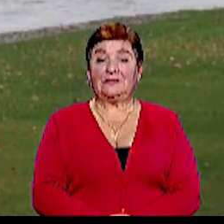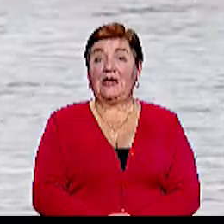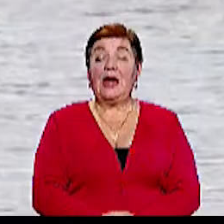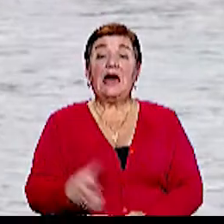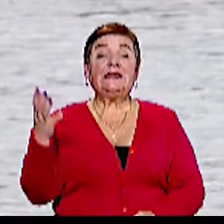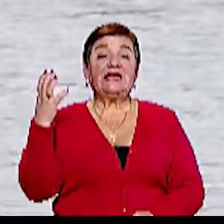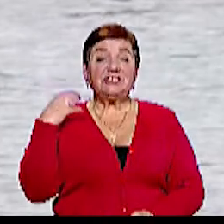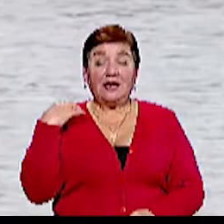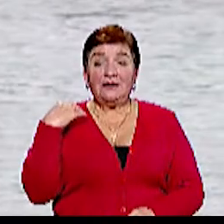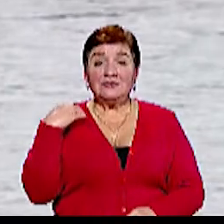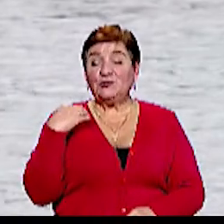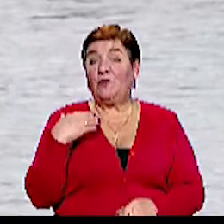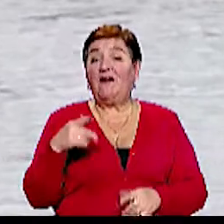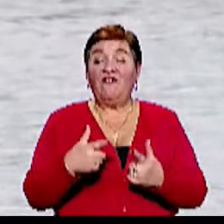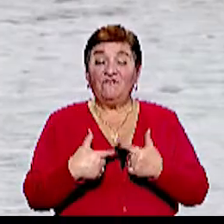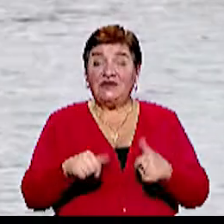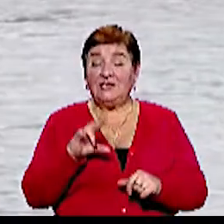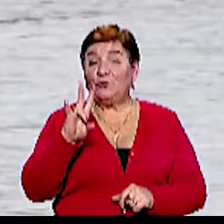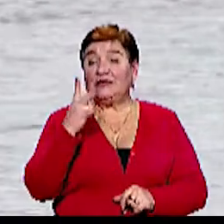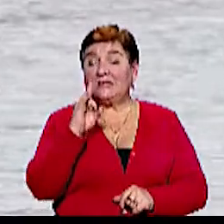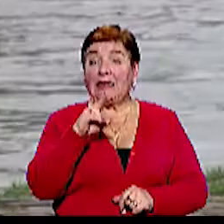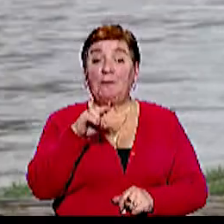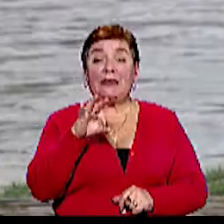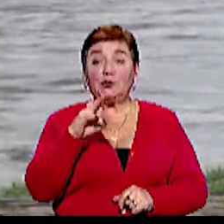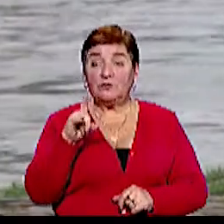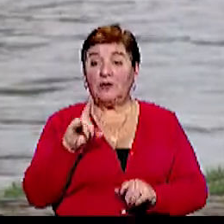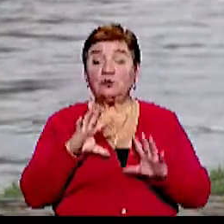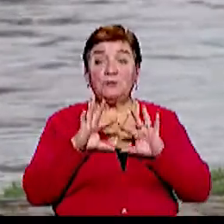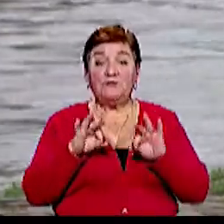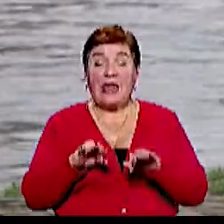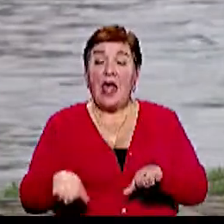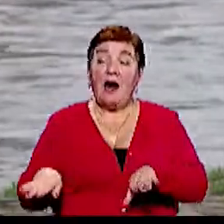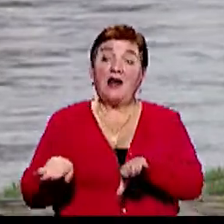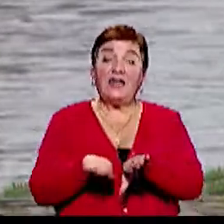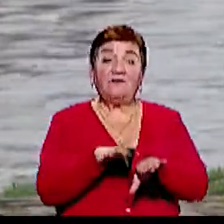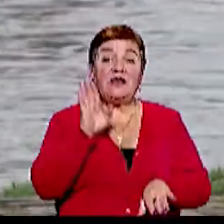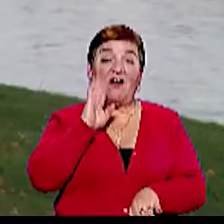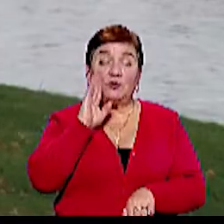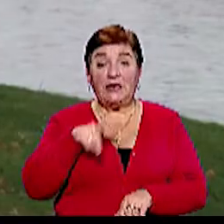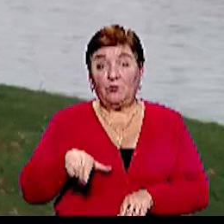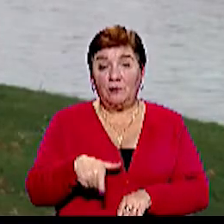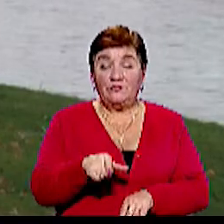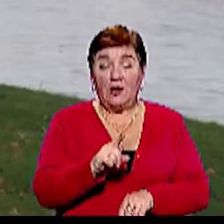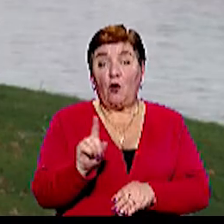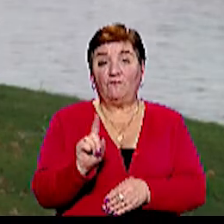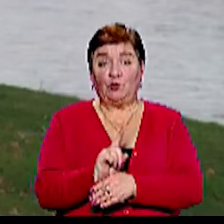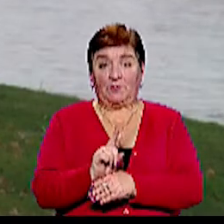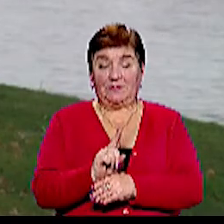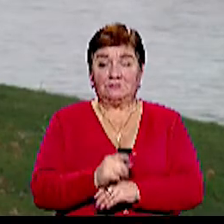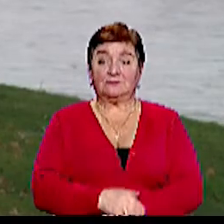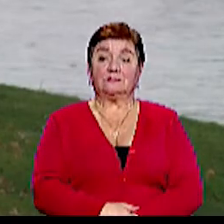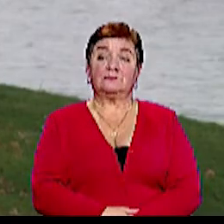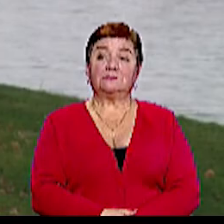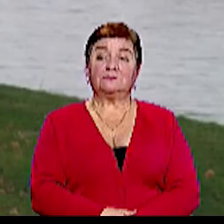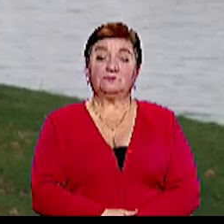Начальниця відділу гідропрогнозів Наталія Платонова розповідає, рівень води у річках Закарпаття зараз у межах норми.